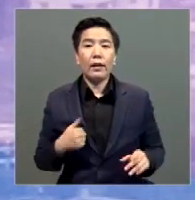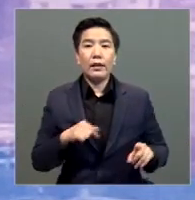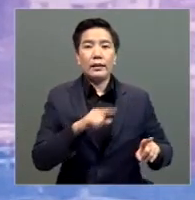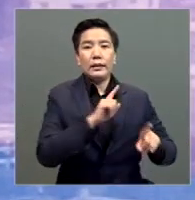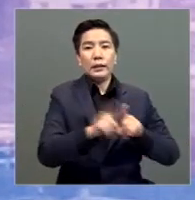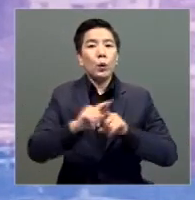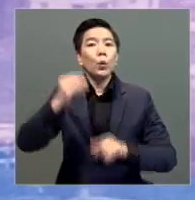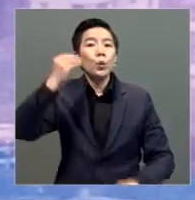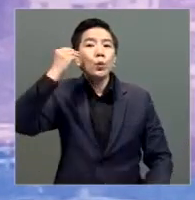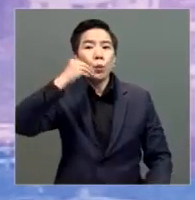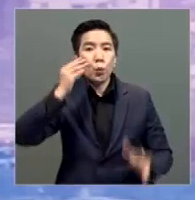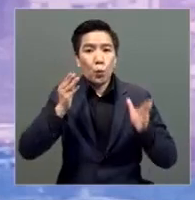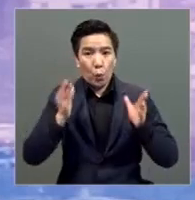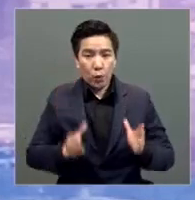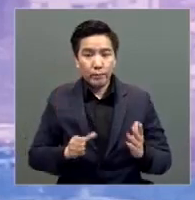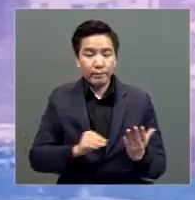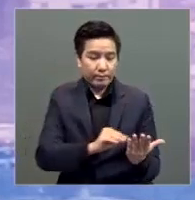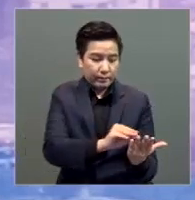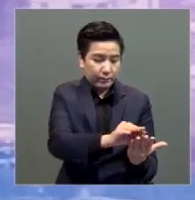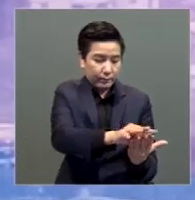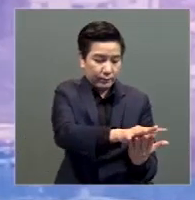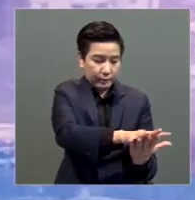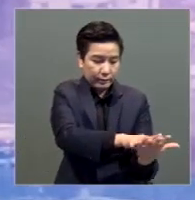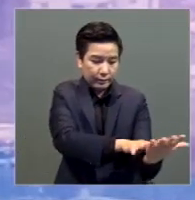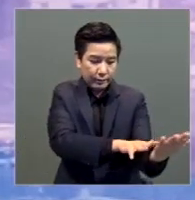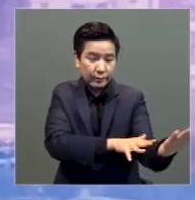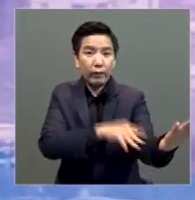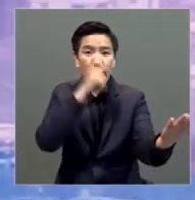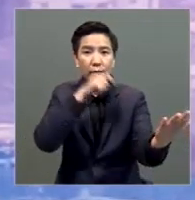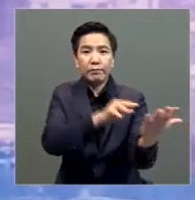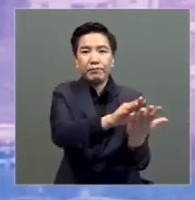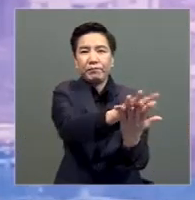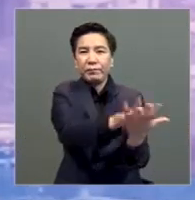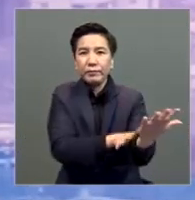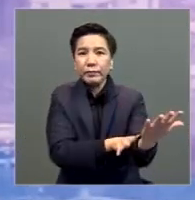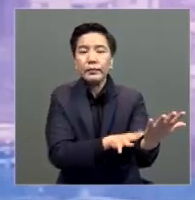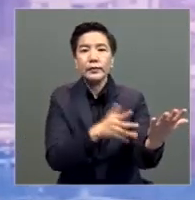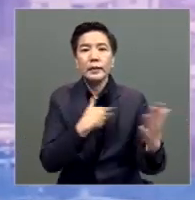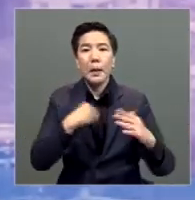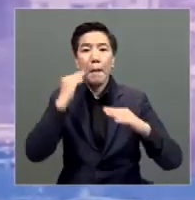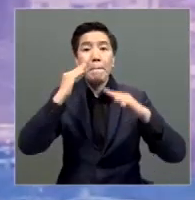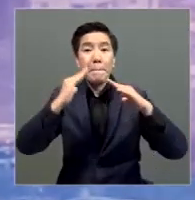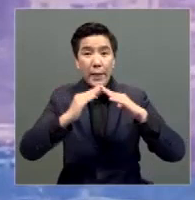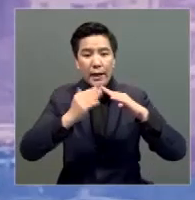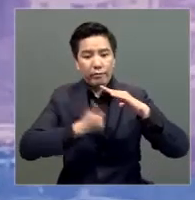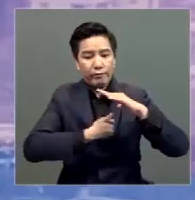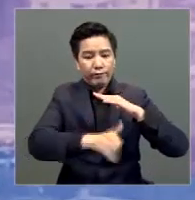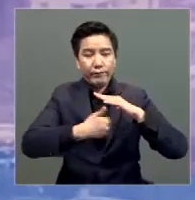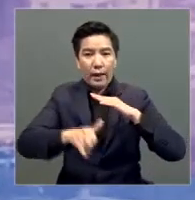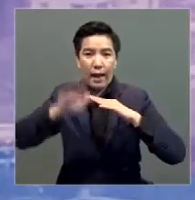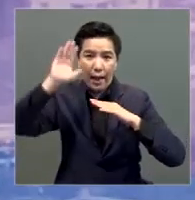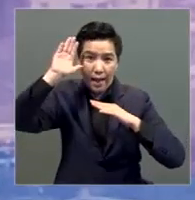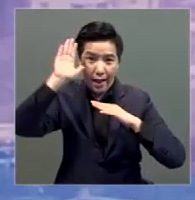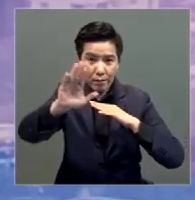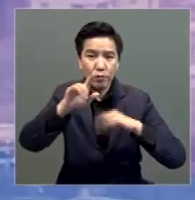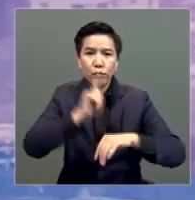ทุกคนทั่วราชอาณาจักรออกนอกเคหสถานในเวล